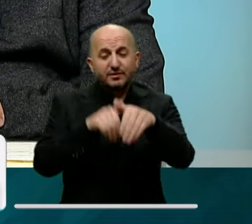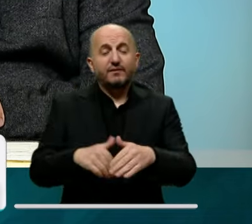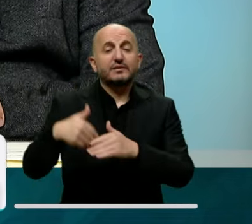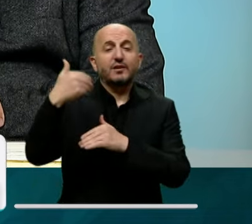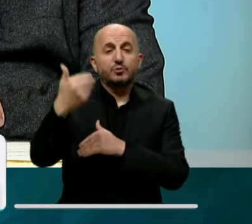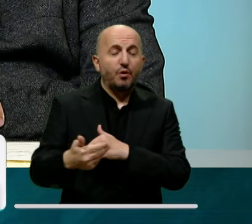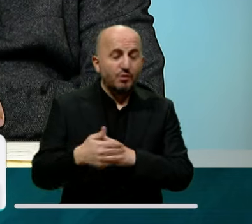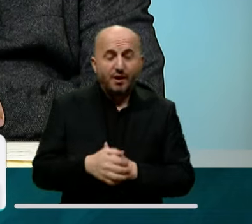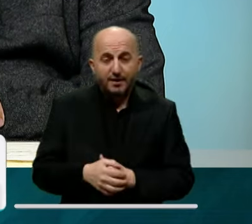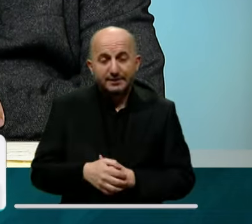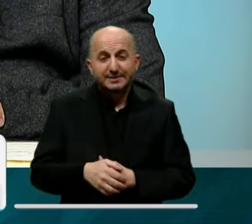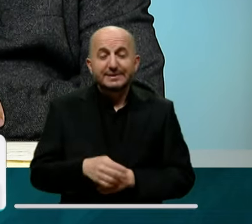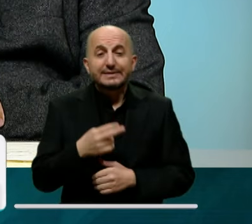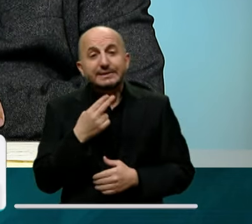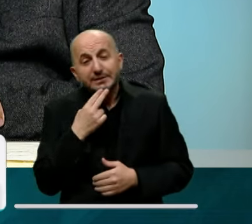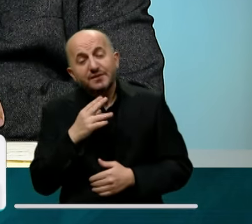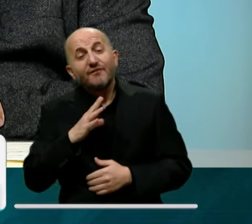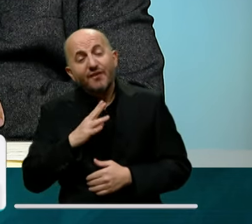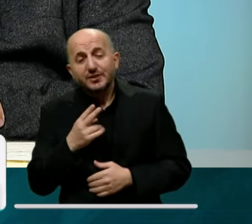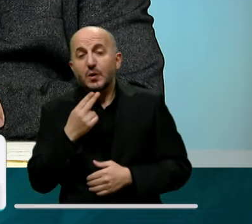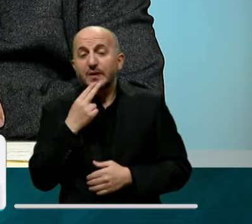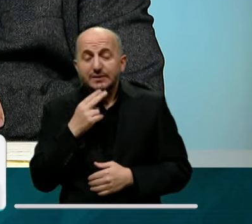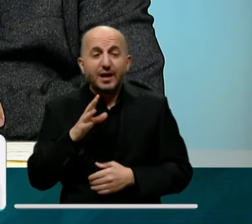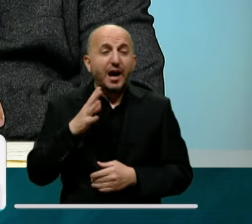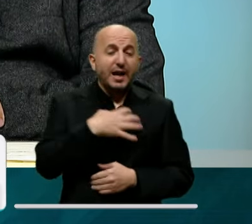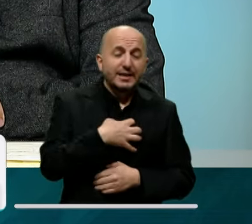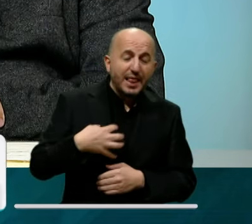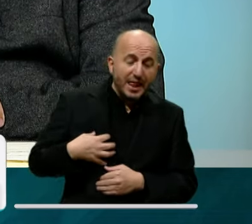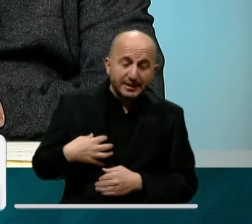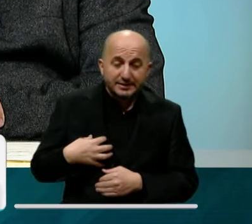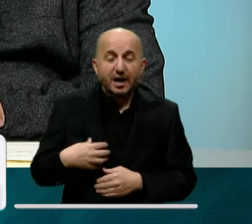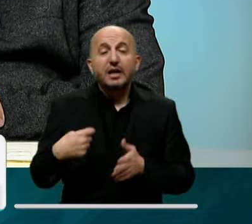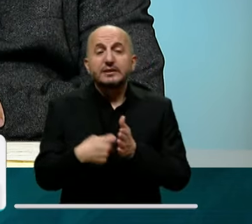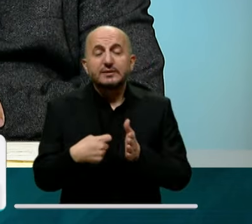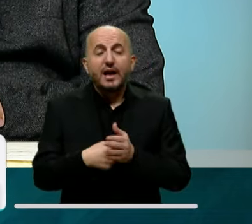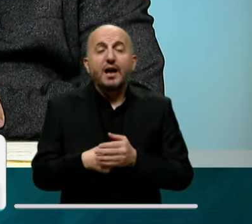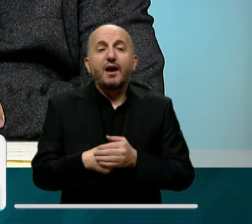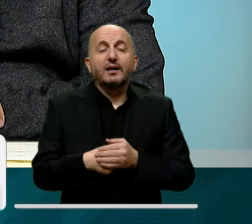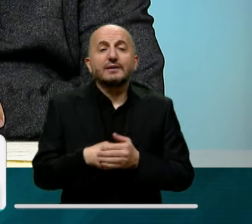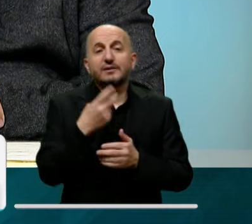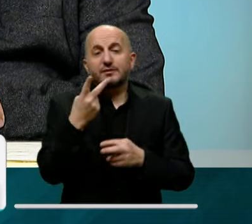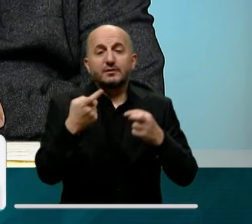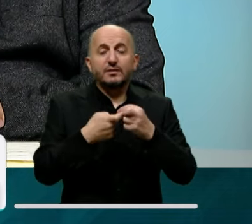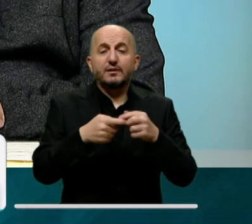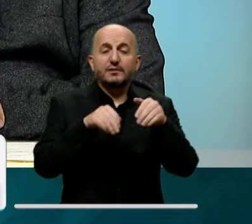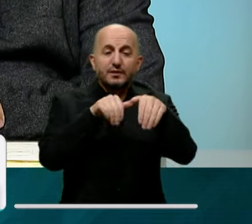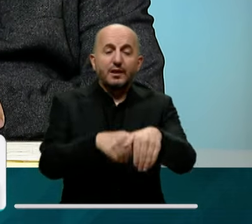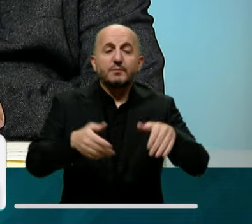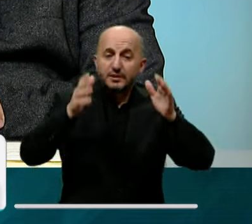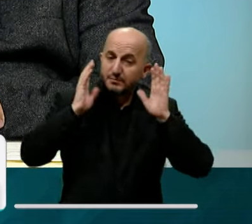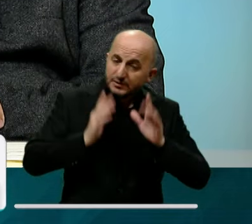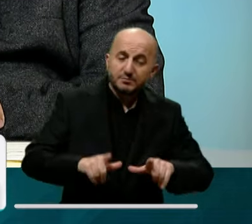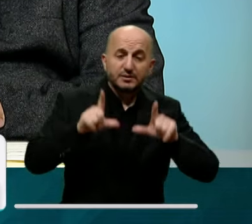sonra eee kızları varsa diyor o kızlar annelerinin Eee adına iki rekat kabir namazı